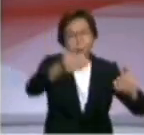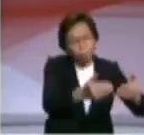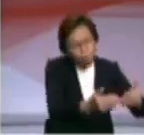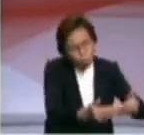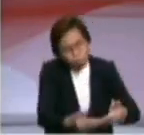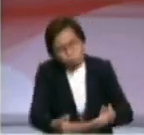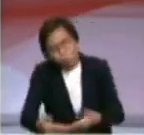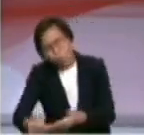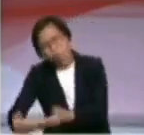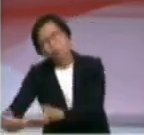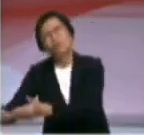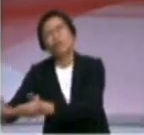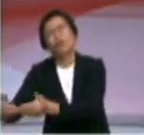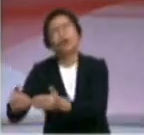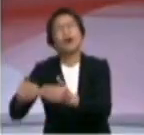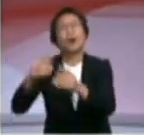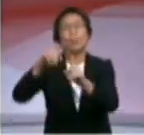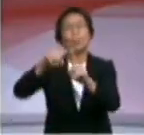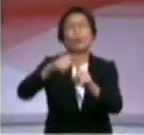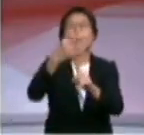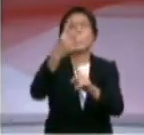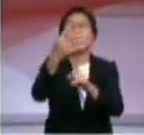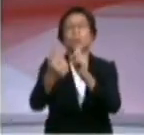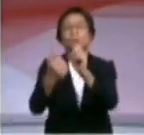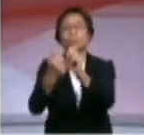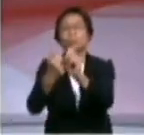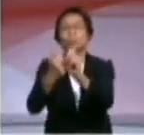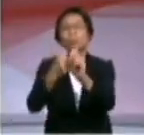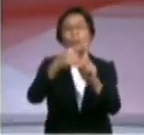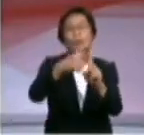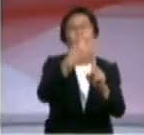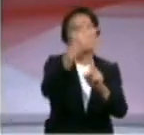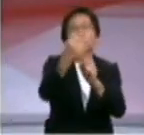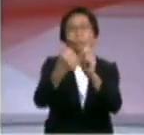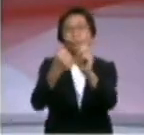akan dilanjutkan sehingga April 2021.